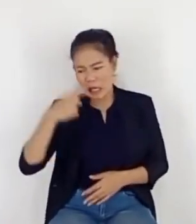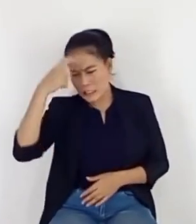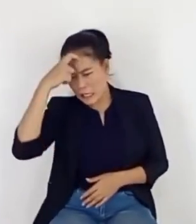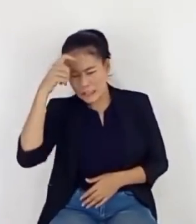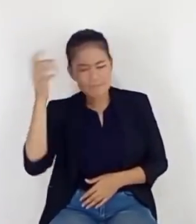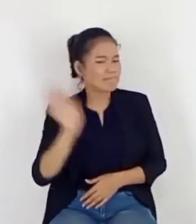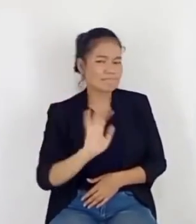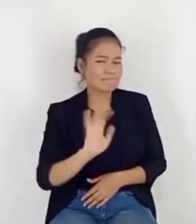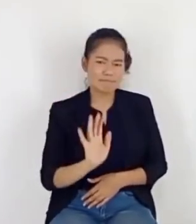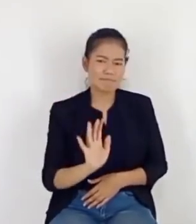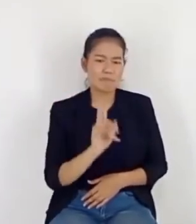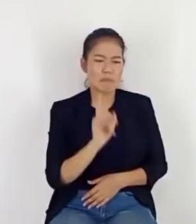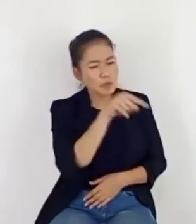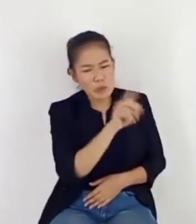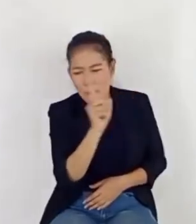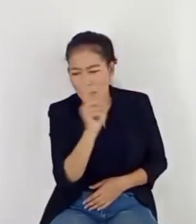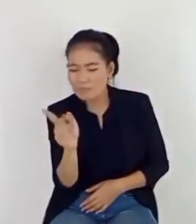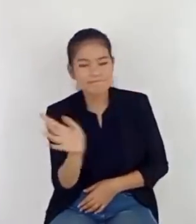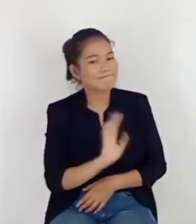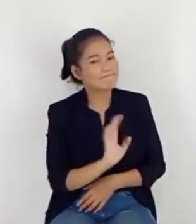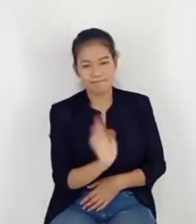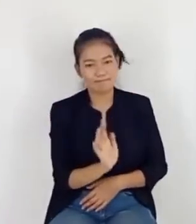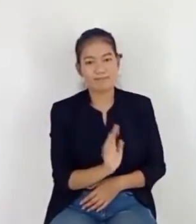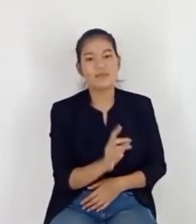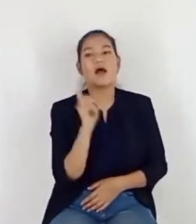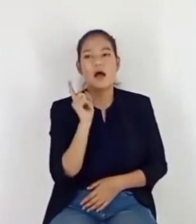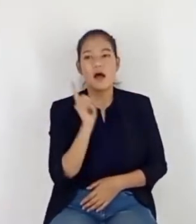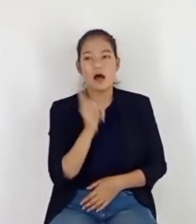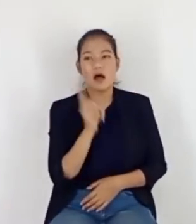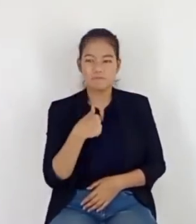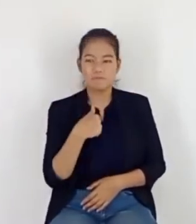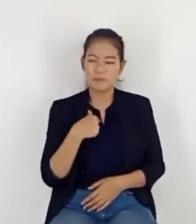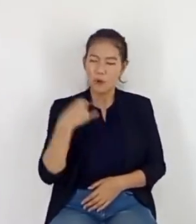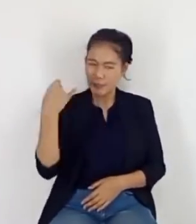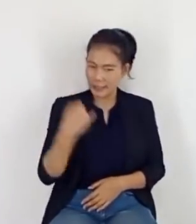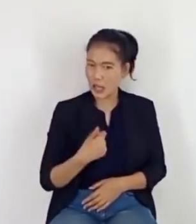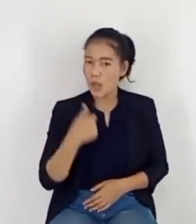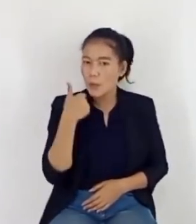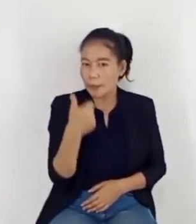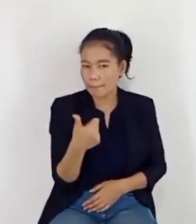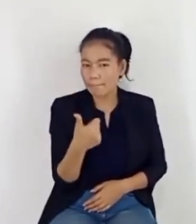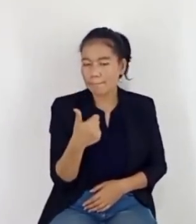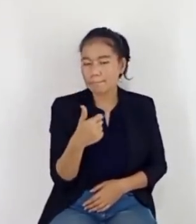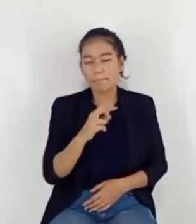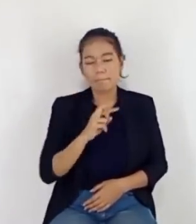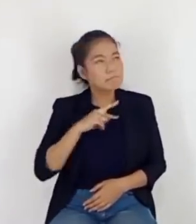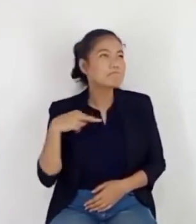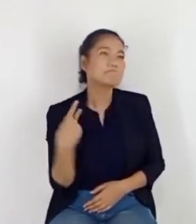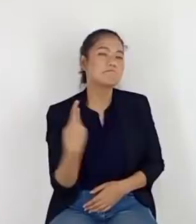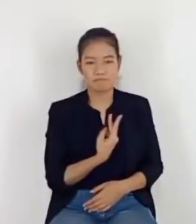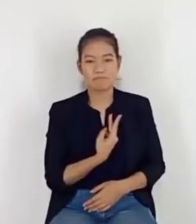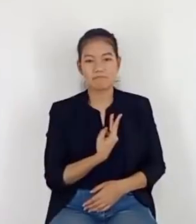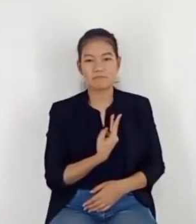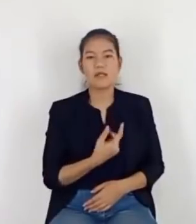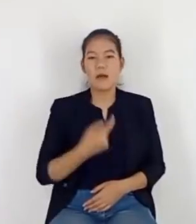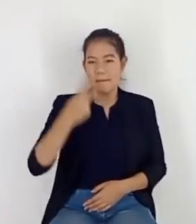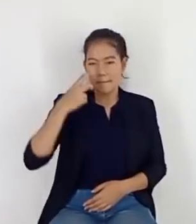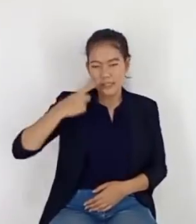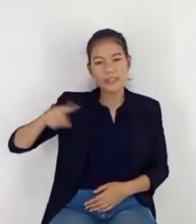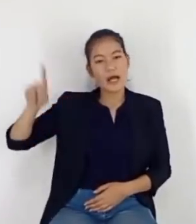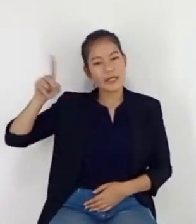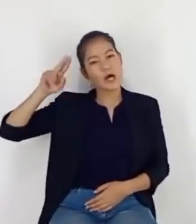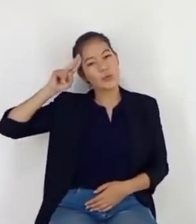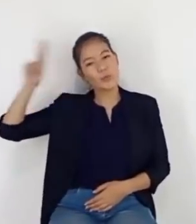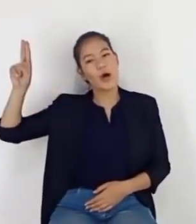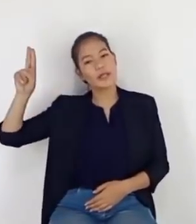Tuhan, karena ini. Dia harus menyesali pemikiran yang seperti itu. Dan dia harus percaya